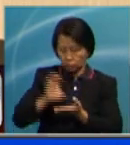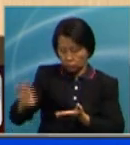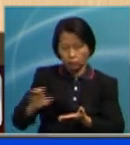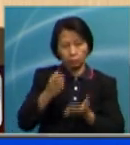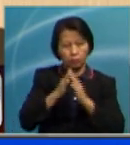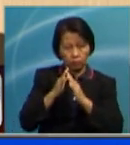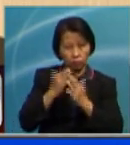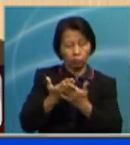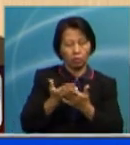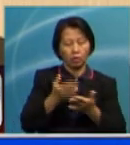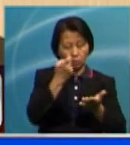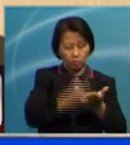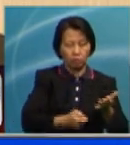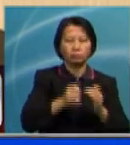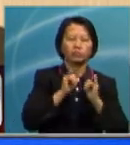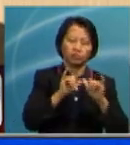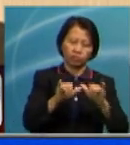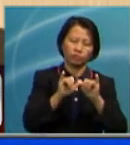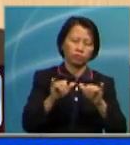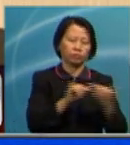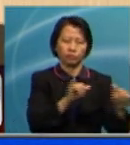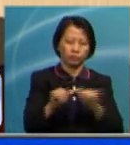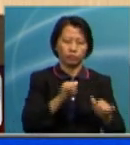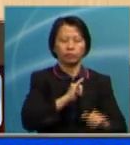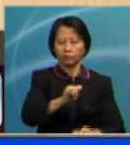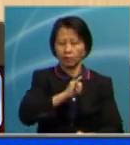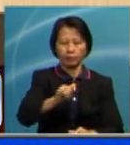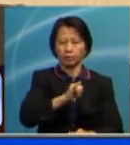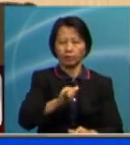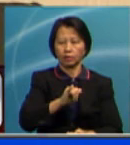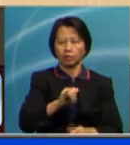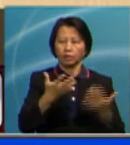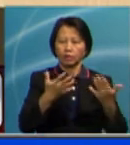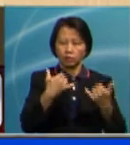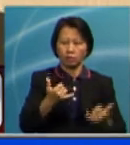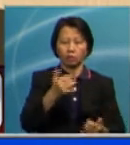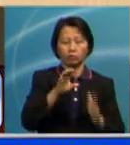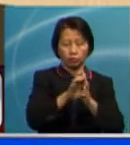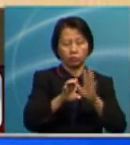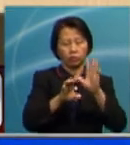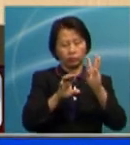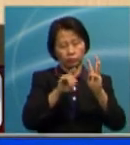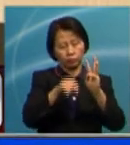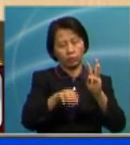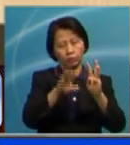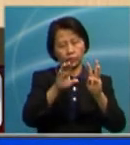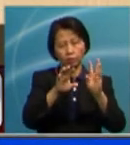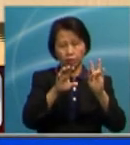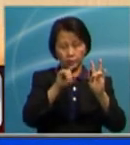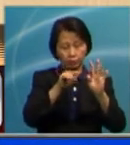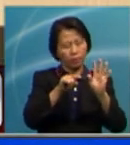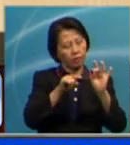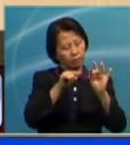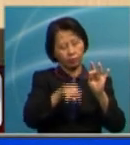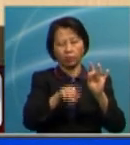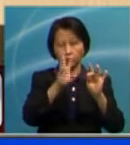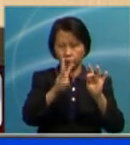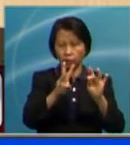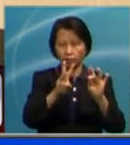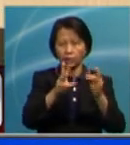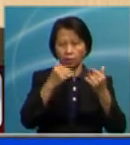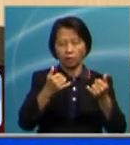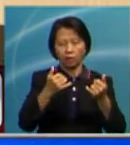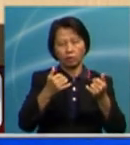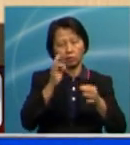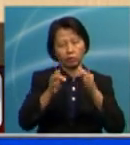of loan masih akan sama It will Still be there so assuming Now the Bi 6.6 if the increase I reckon at